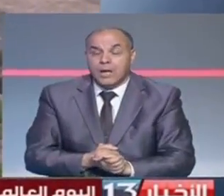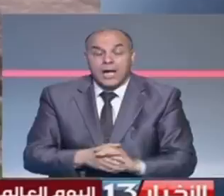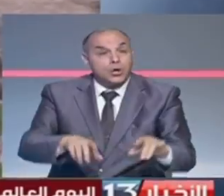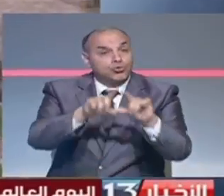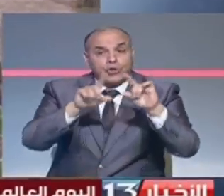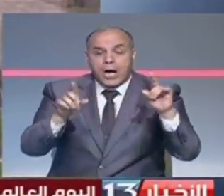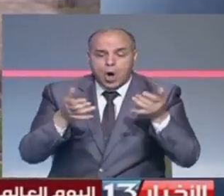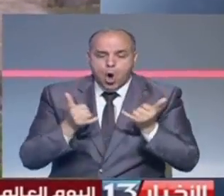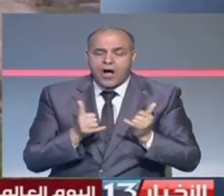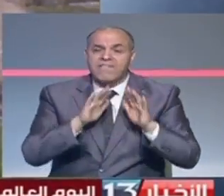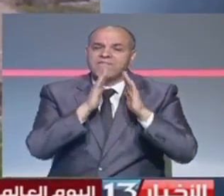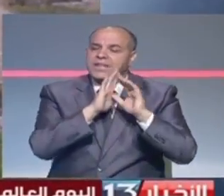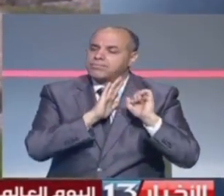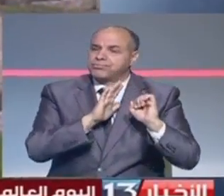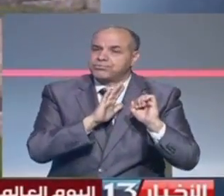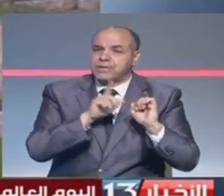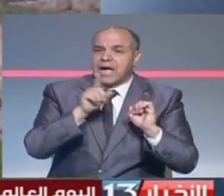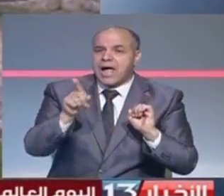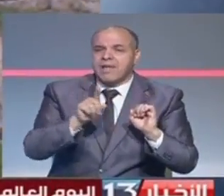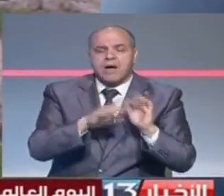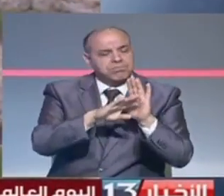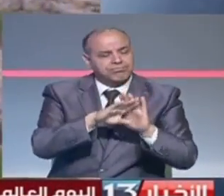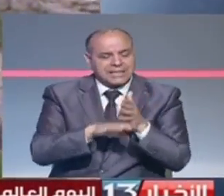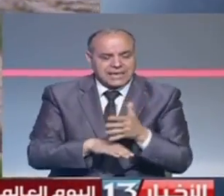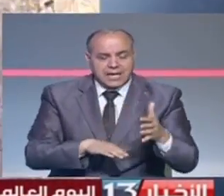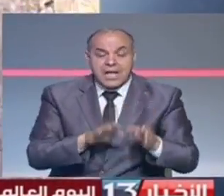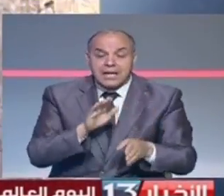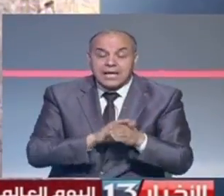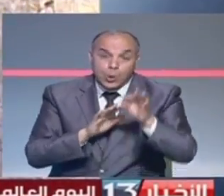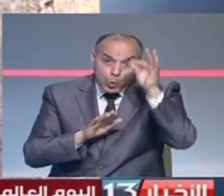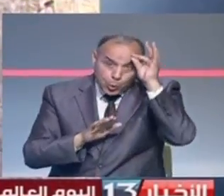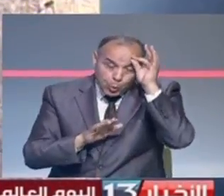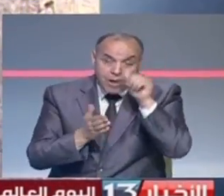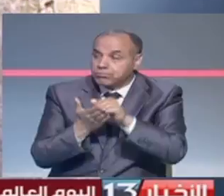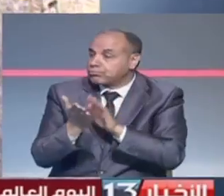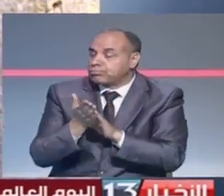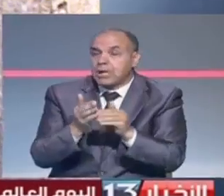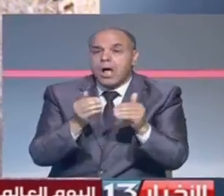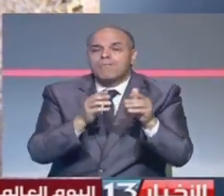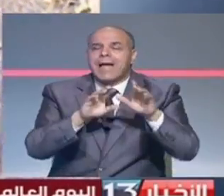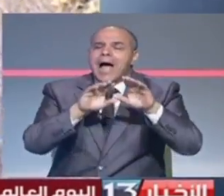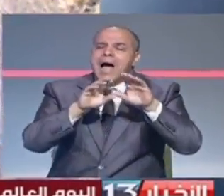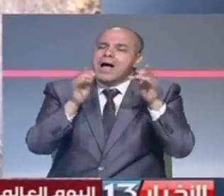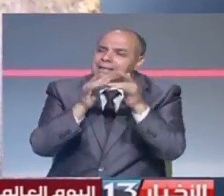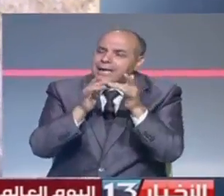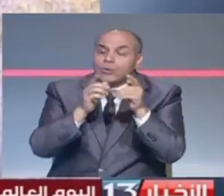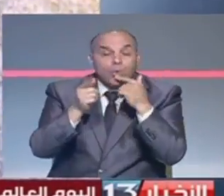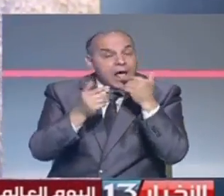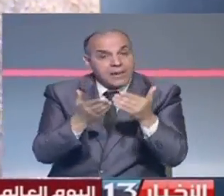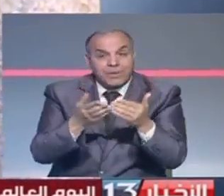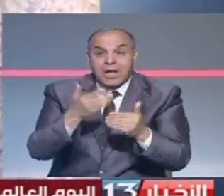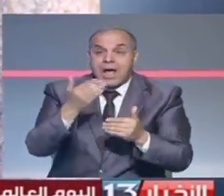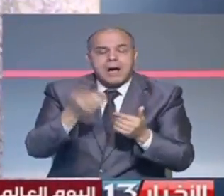الشعار وقعت في دار الكتور افكارك تنطلق اليوم في تونس الفعاليات الافتراضيه لهذه التظاهره